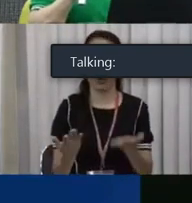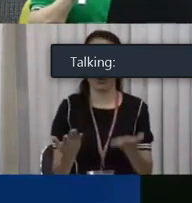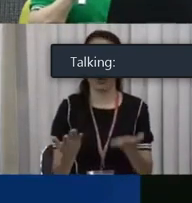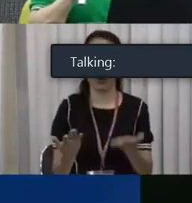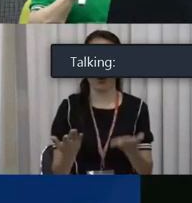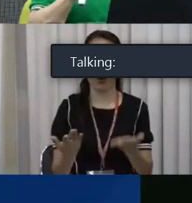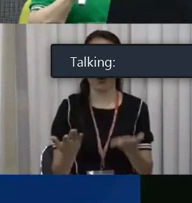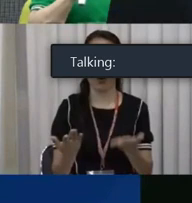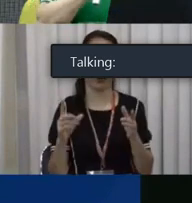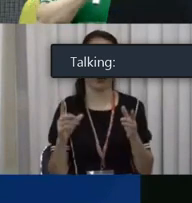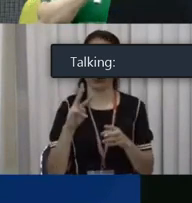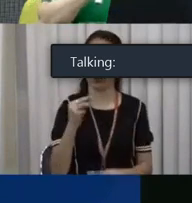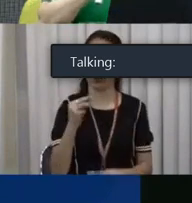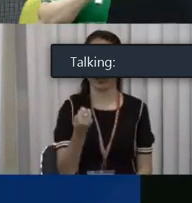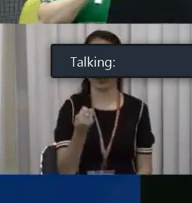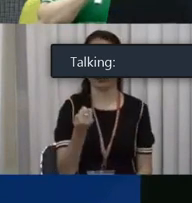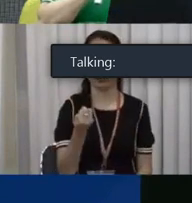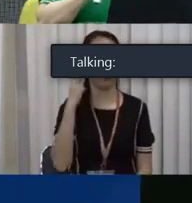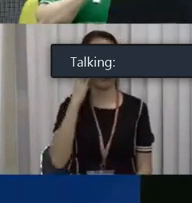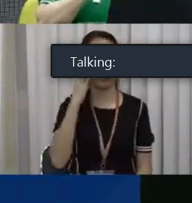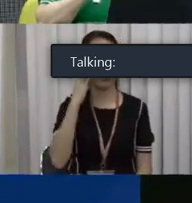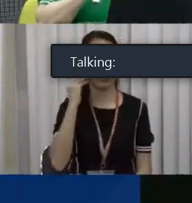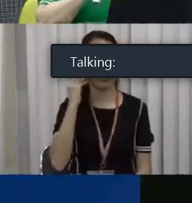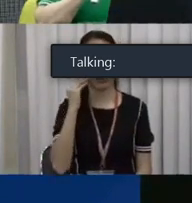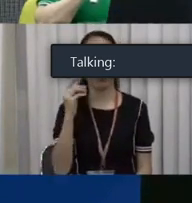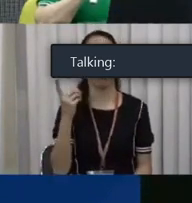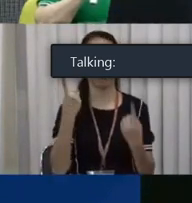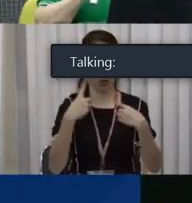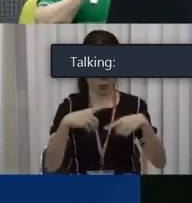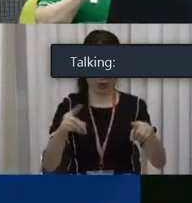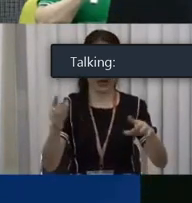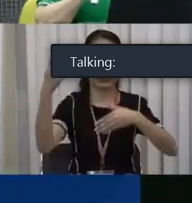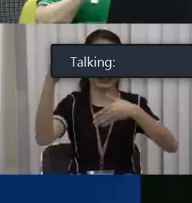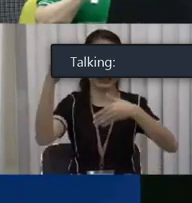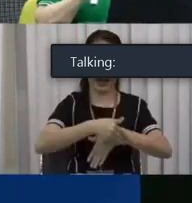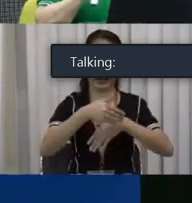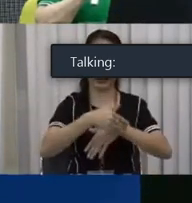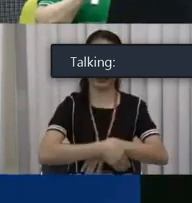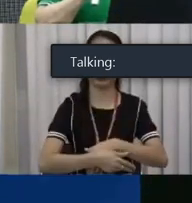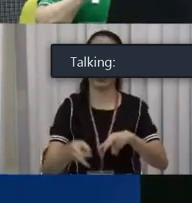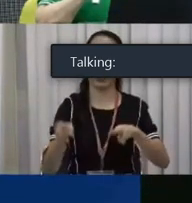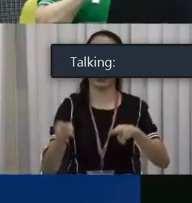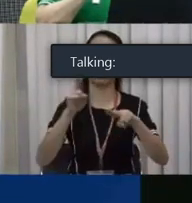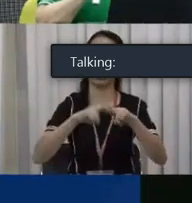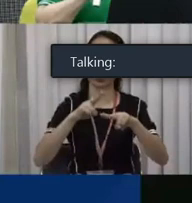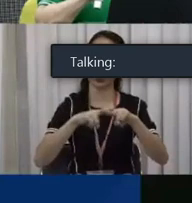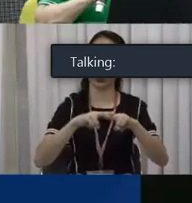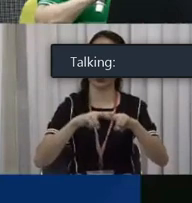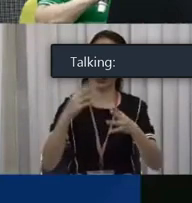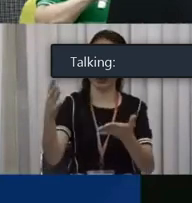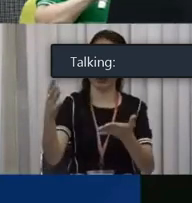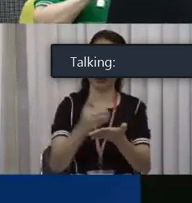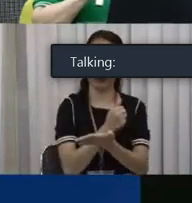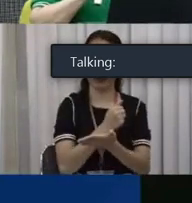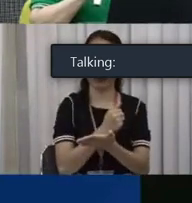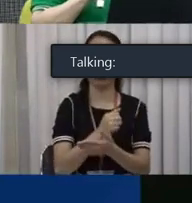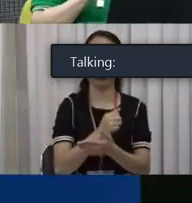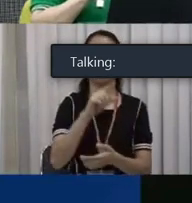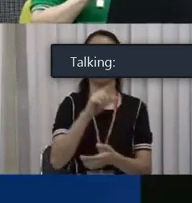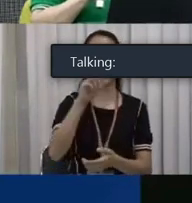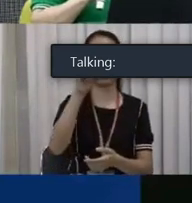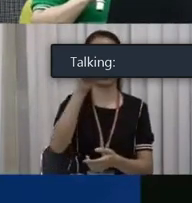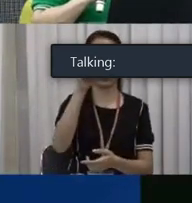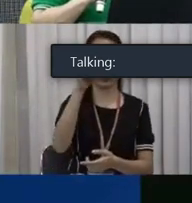night shift. No, sa night, during night. So, 10 a.m. to 6 a.m. Ang hourly rate ani, additional